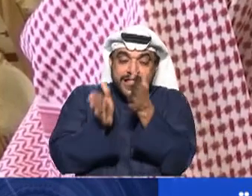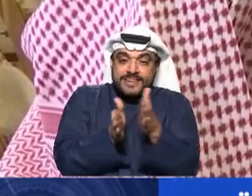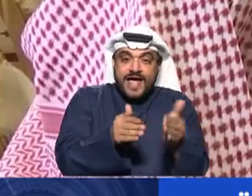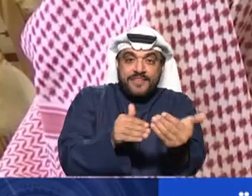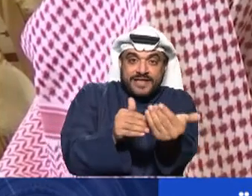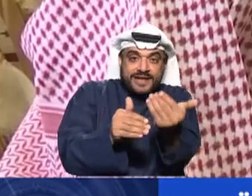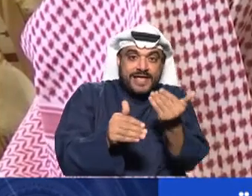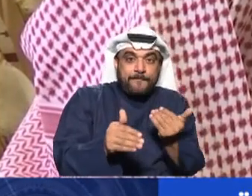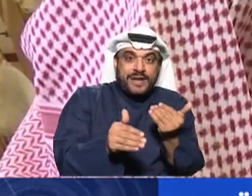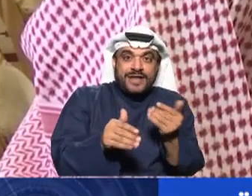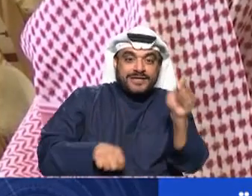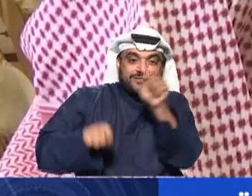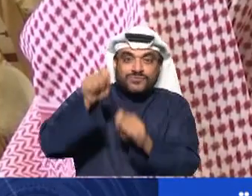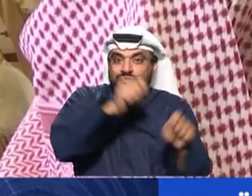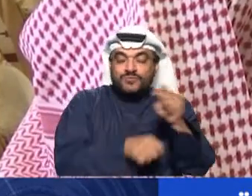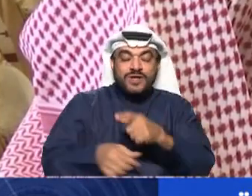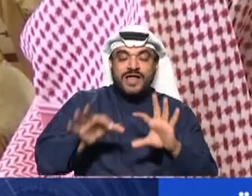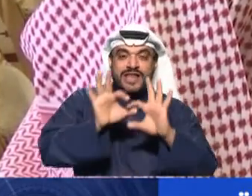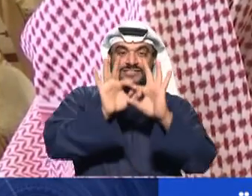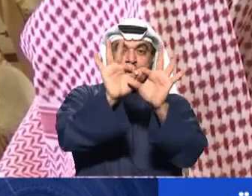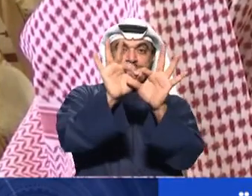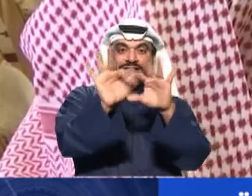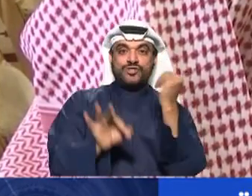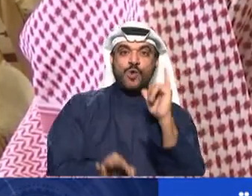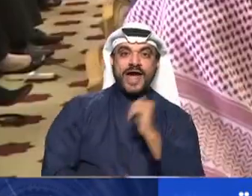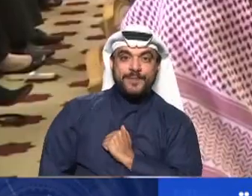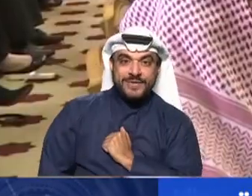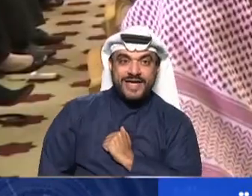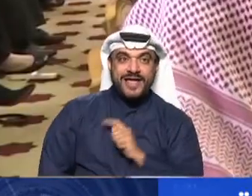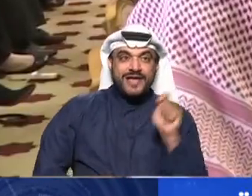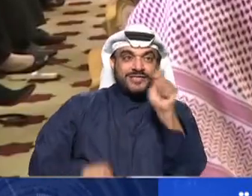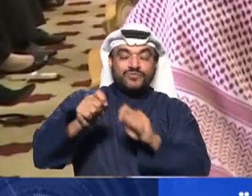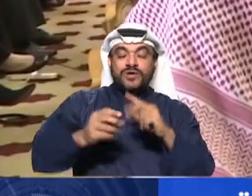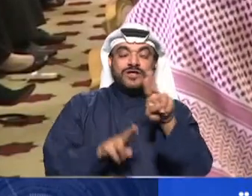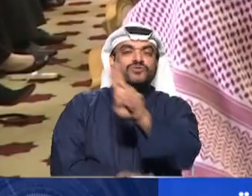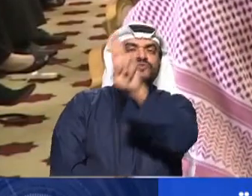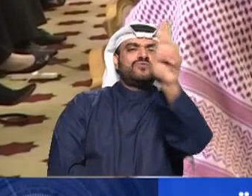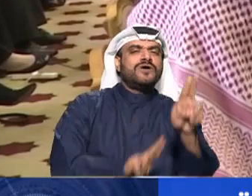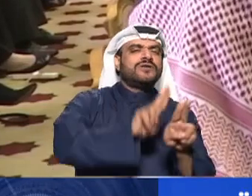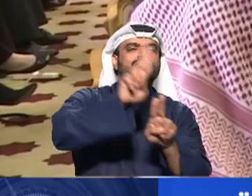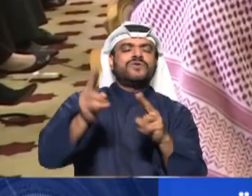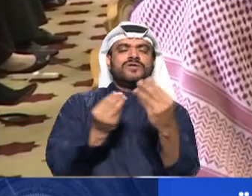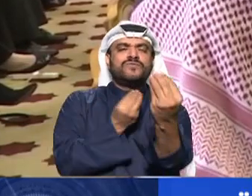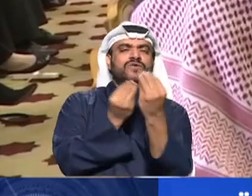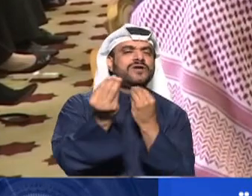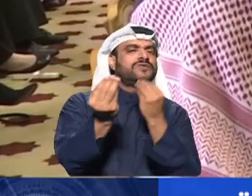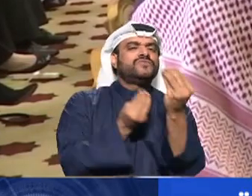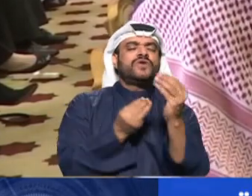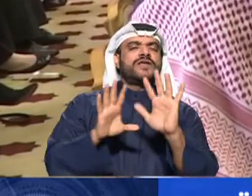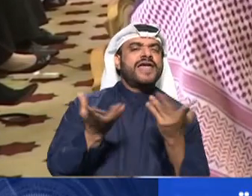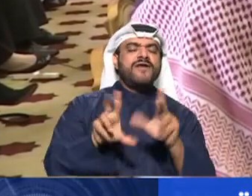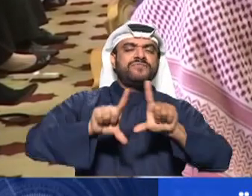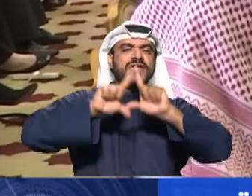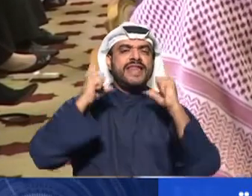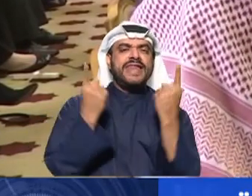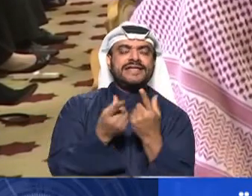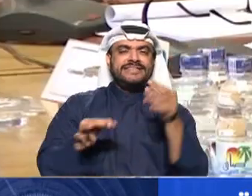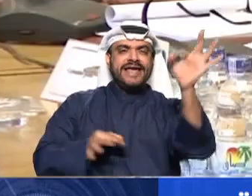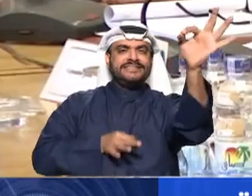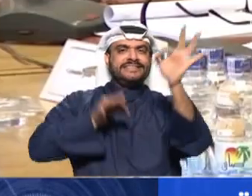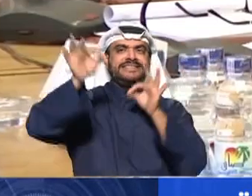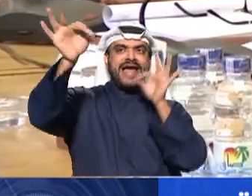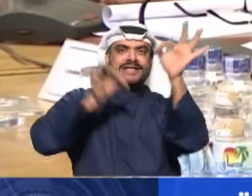الثانية لدور الانعقاد الرابع من الفصل التشريعي الثاني، وناقشت اللجنة السياسية عددا من الموضوعات على